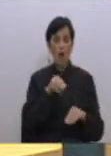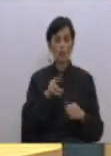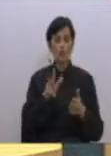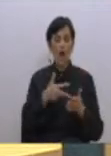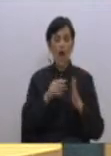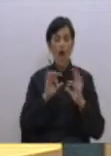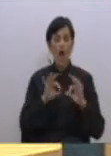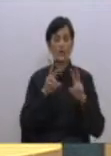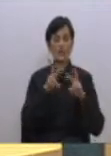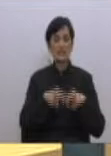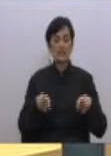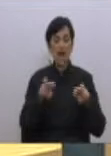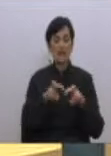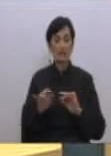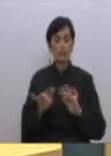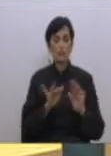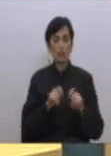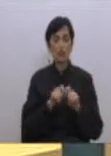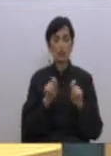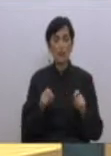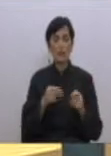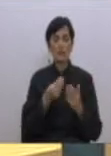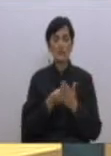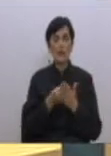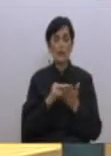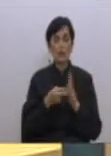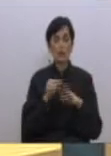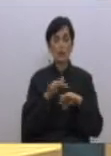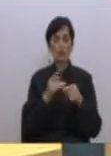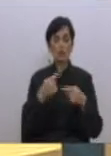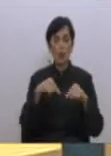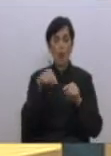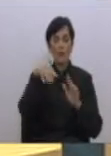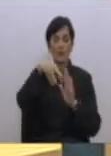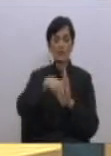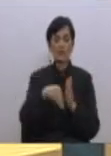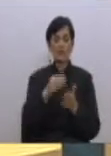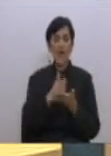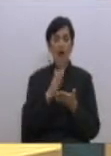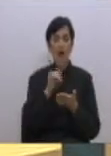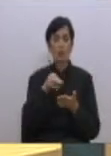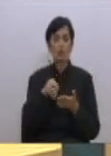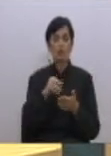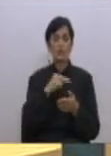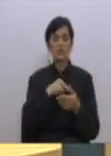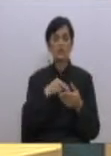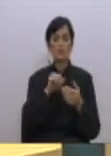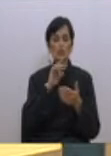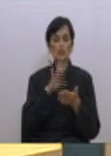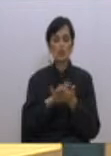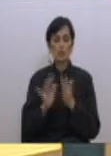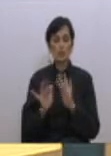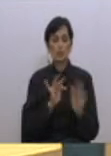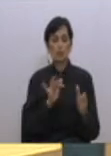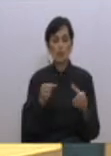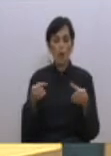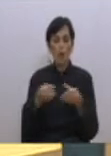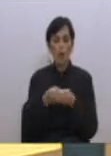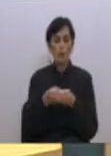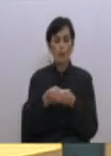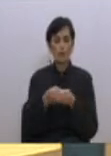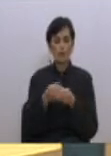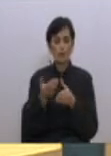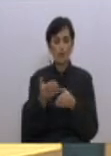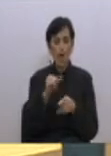ანგარიშების განხილვის პროცედურები, შეიქმნა საფინანსო საბიუჯეტო კომიტეთთან არსებული აუდიტის ანგარიშების განხილველი მუდმივმოქმედი აუდიტის